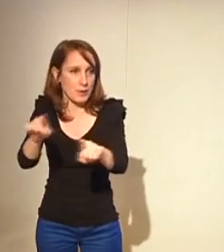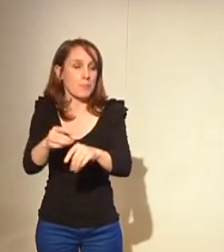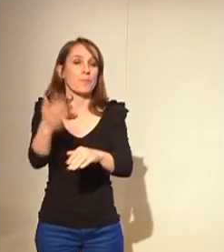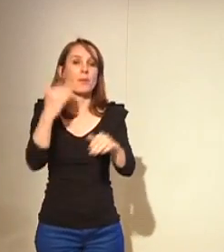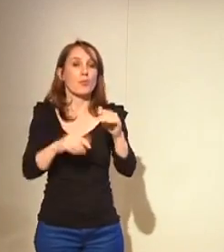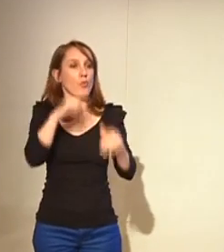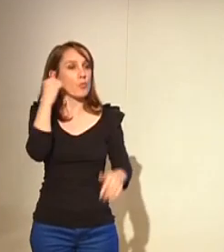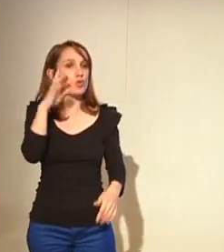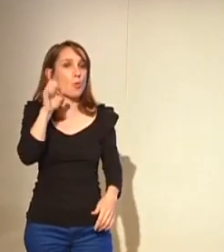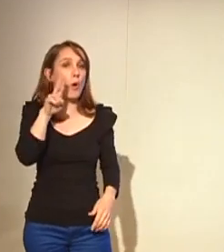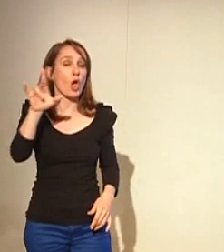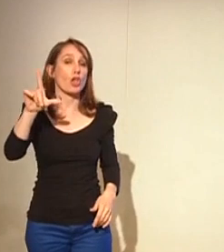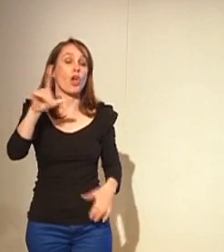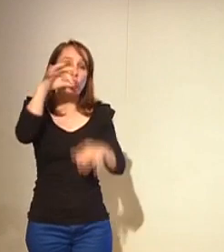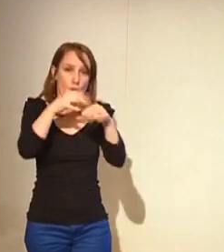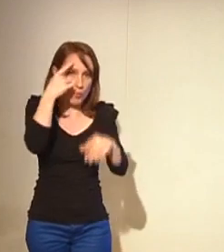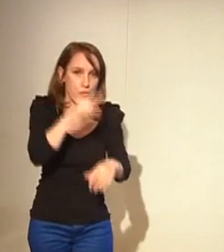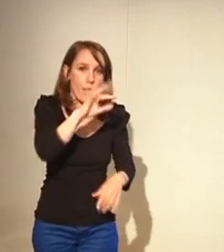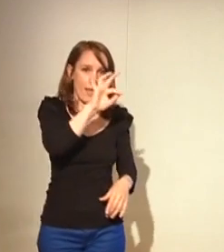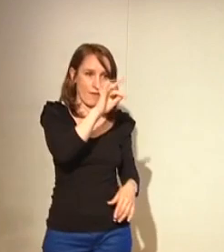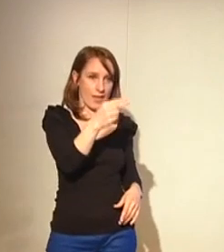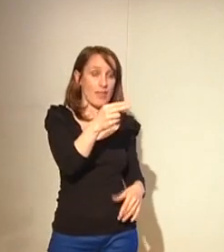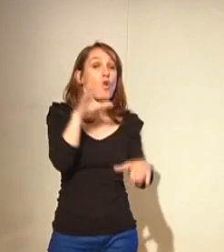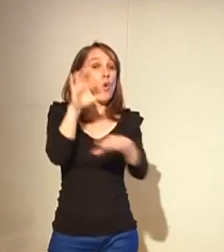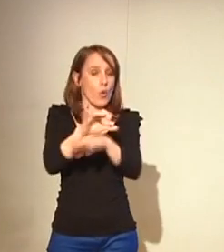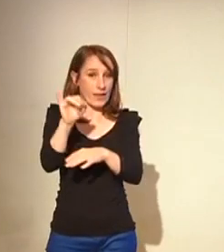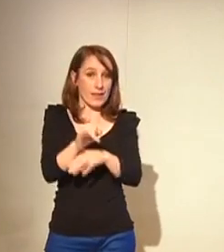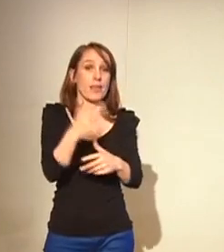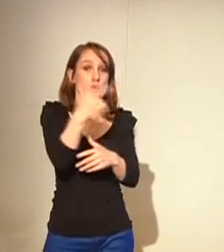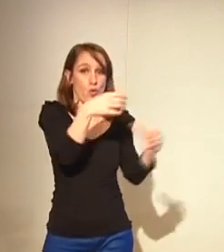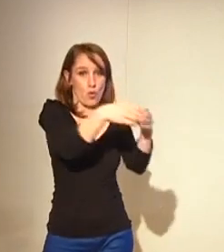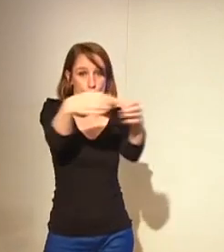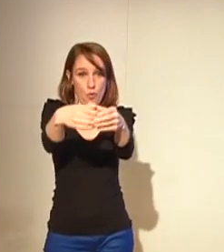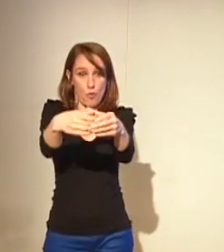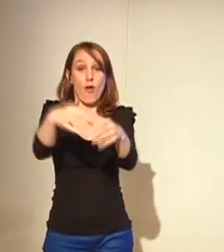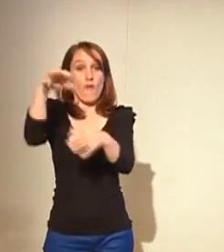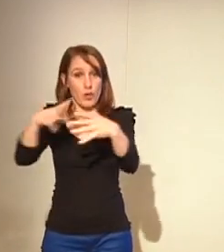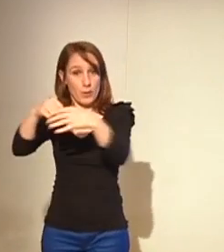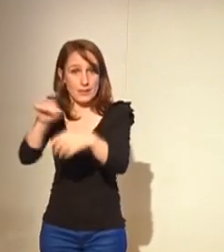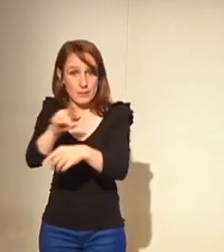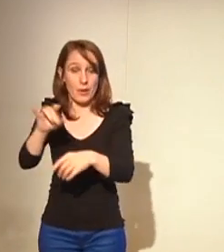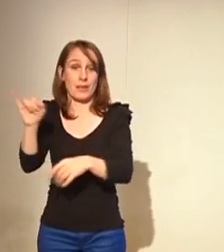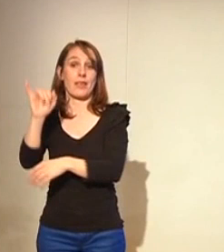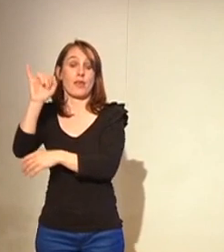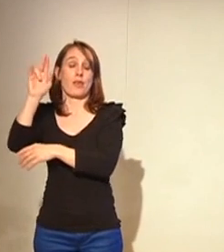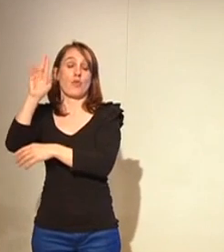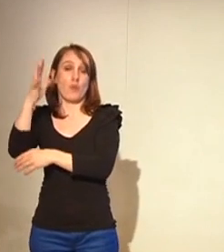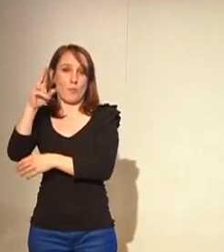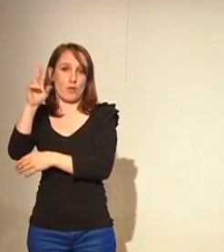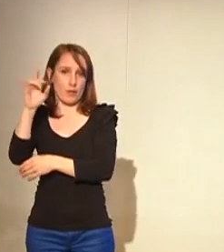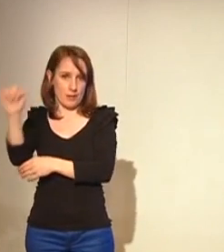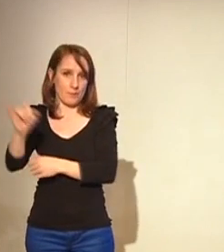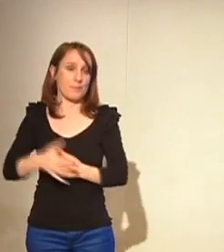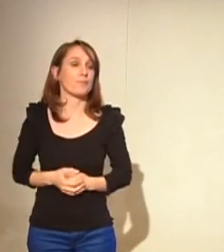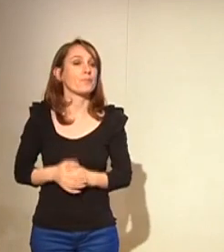breu qui est pour Front National qui est contre de groupes qui ne prend pas part au votepi